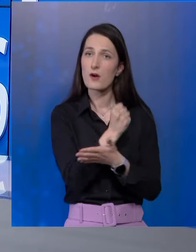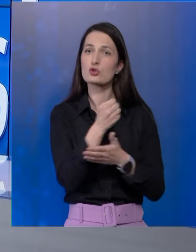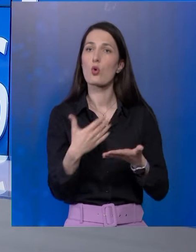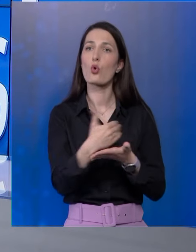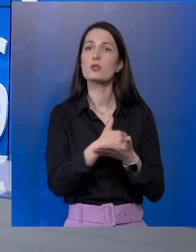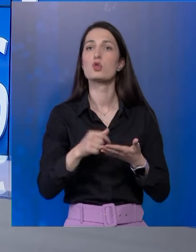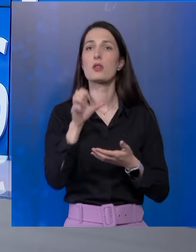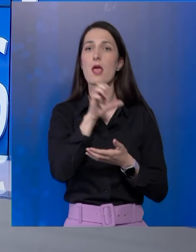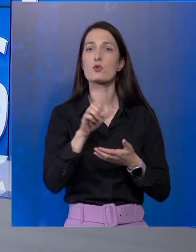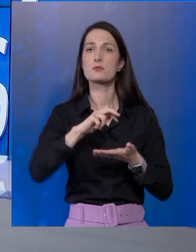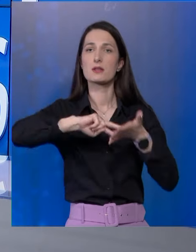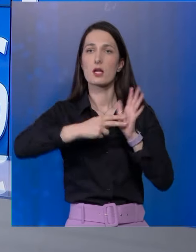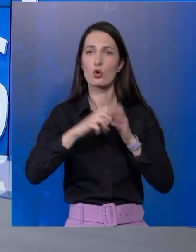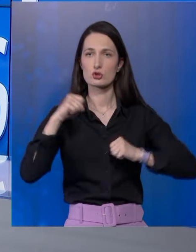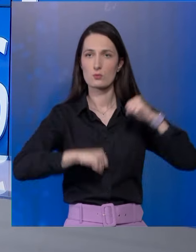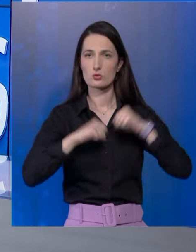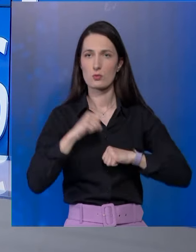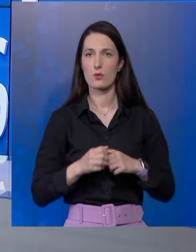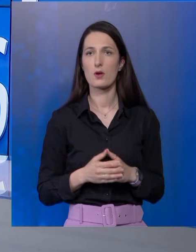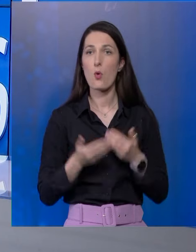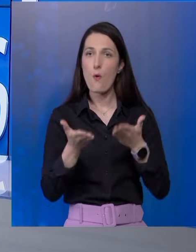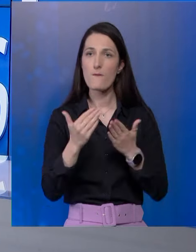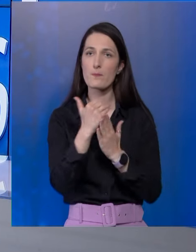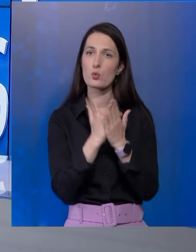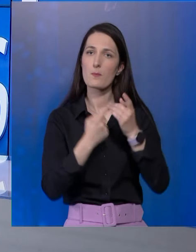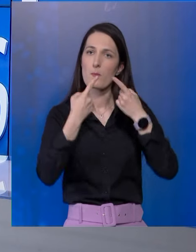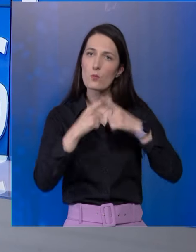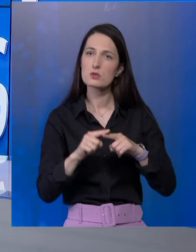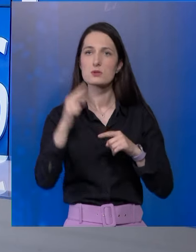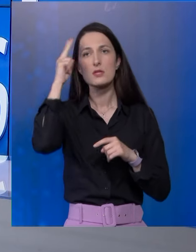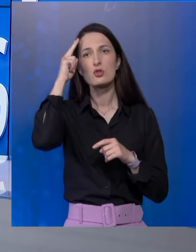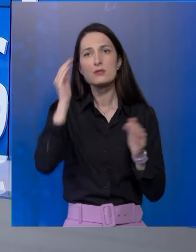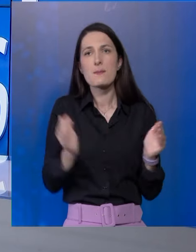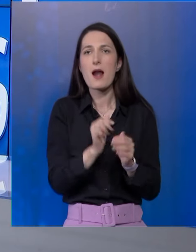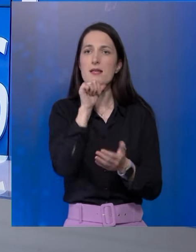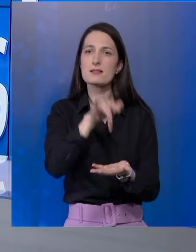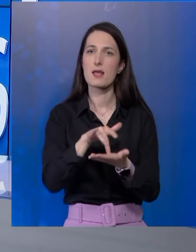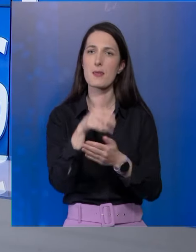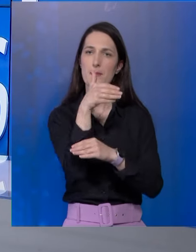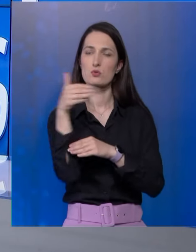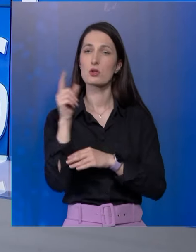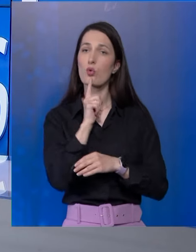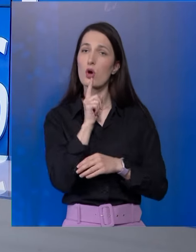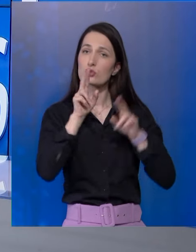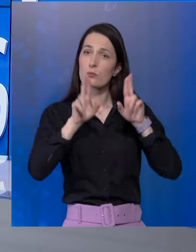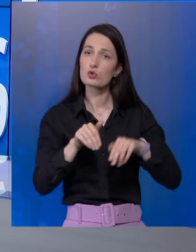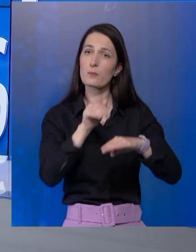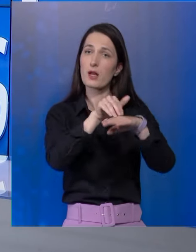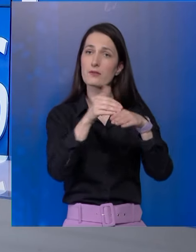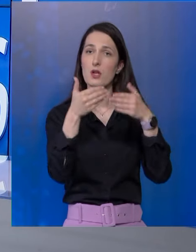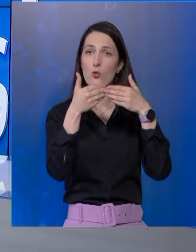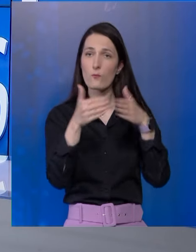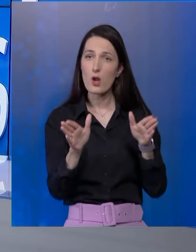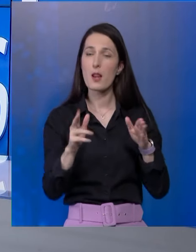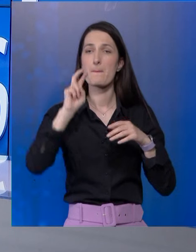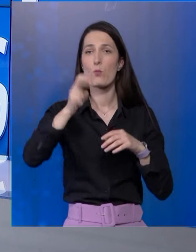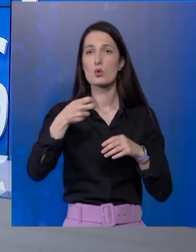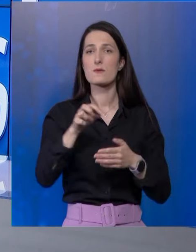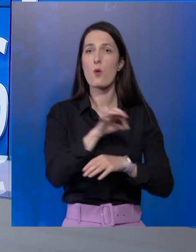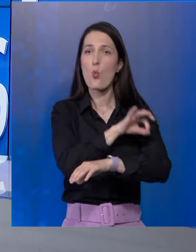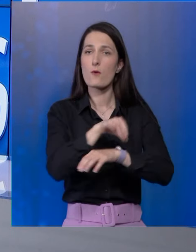evropskih tehnoloških sposobnosti. Ovaj program posebno je značajan za mala i srednja preduzeća koja će moći prijaviti se na